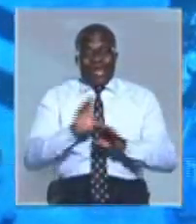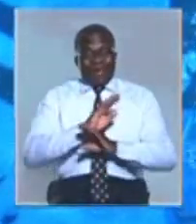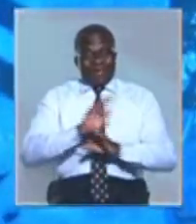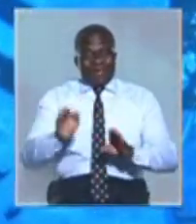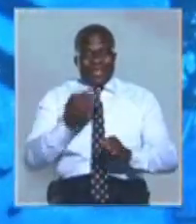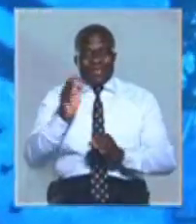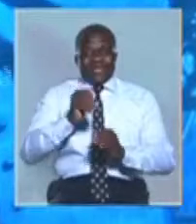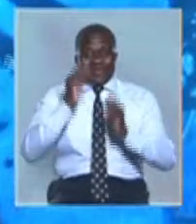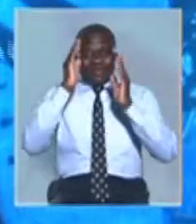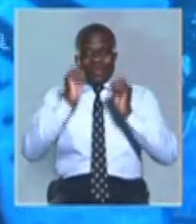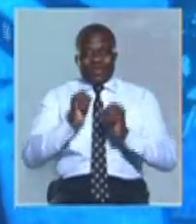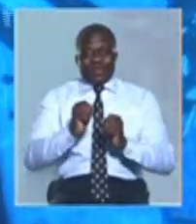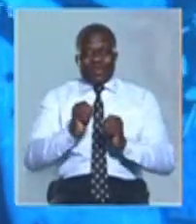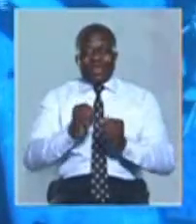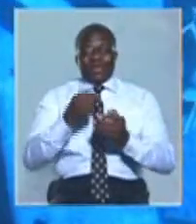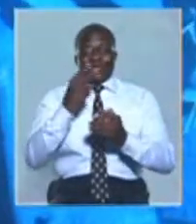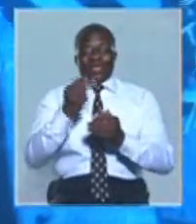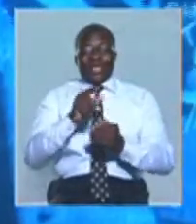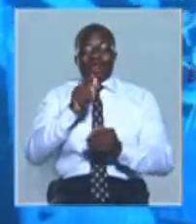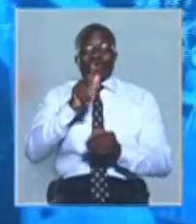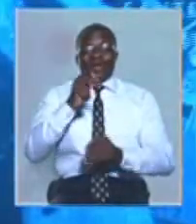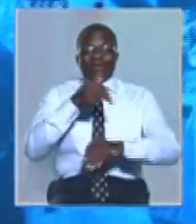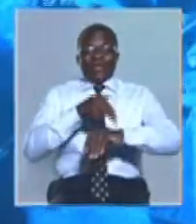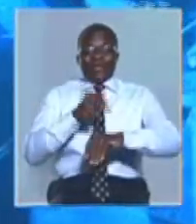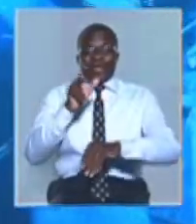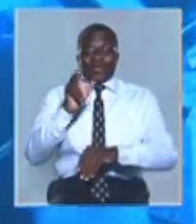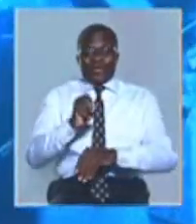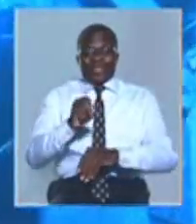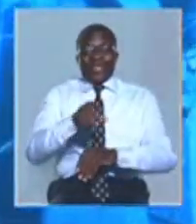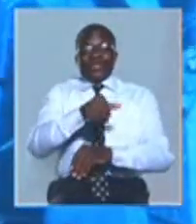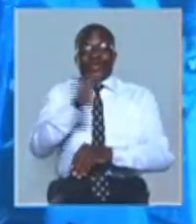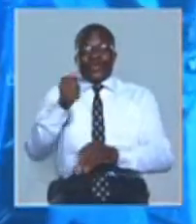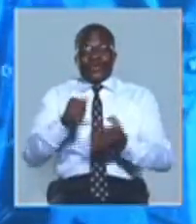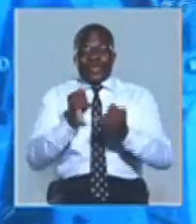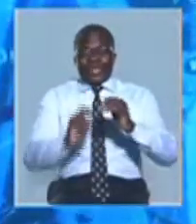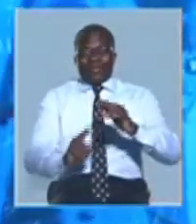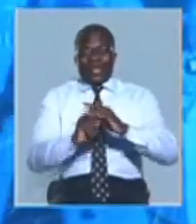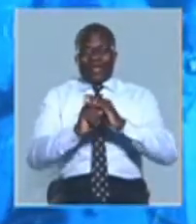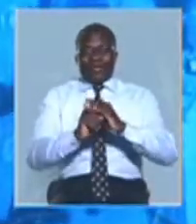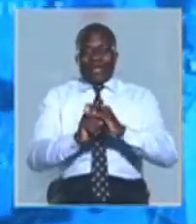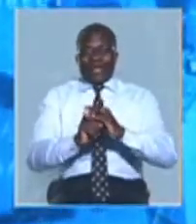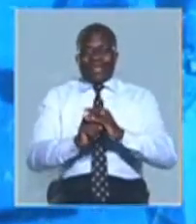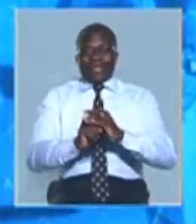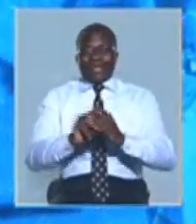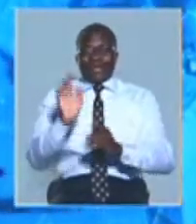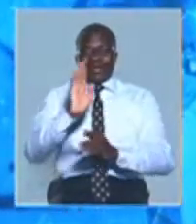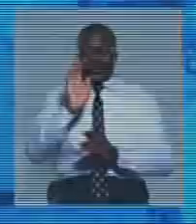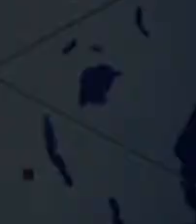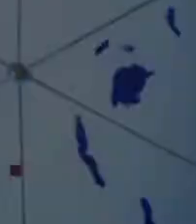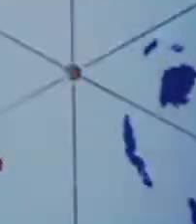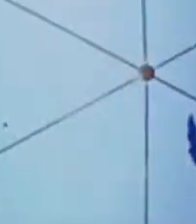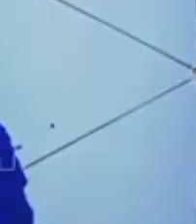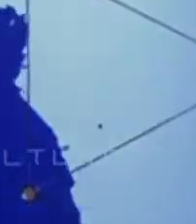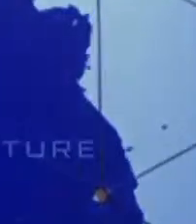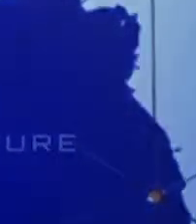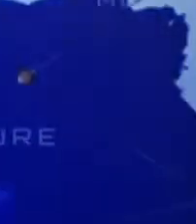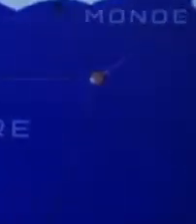de nous avoir suivis. Retrouvez à 23h30 Rebecca Kenjan-Rondé pour l'édition de la nuit. Bonsoir chez vous.